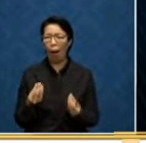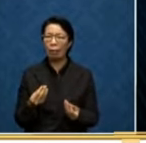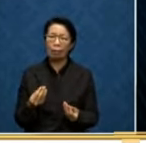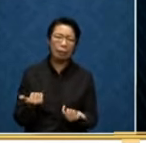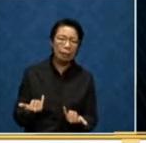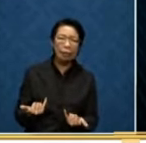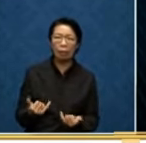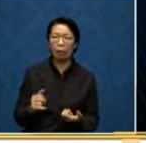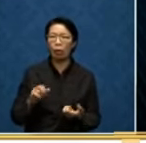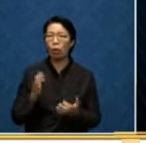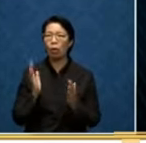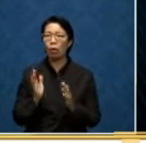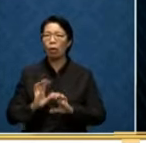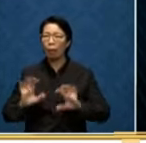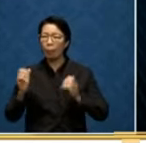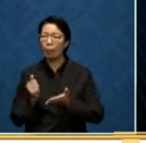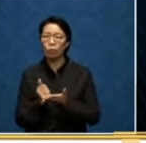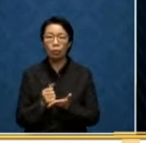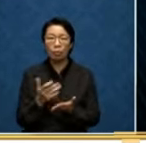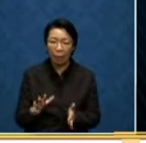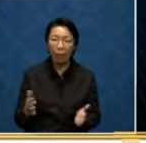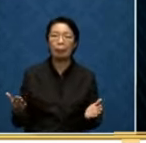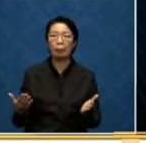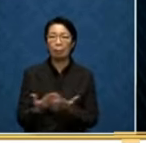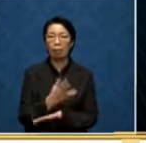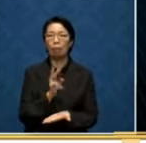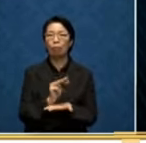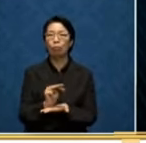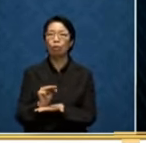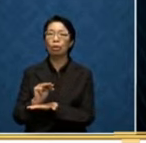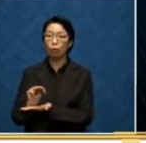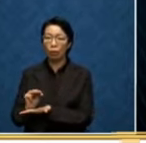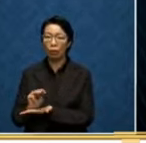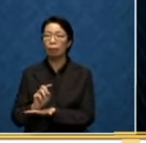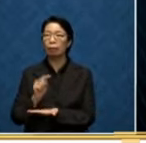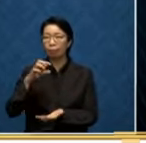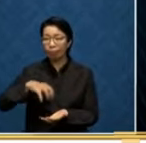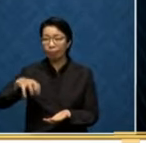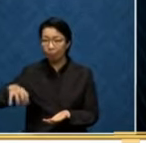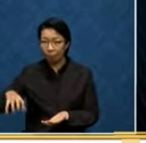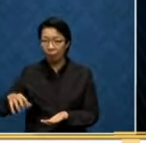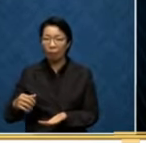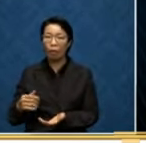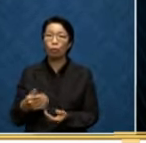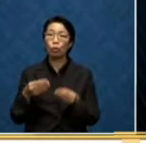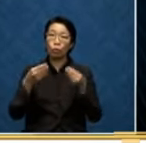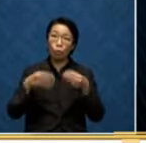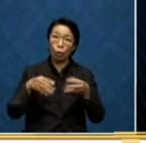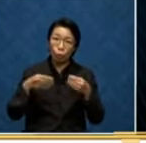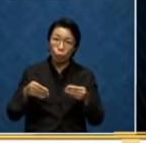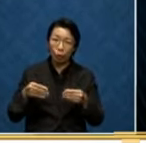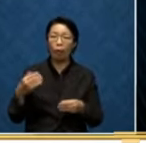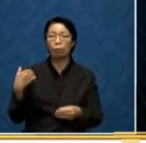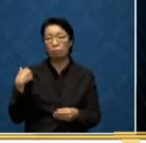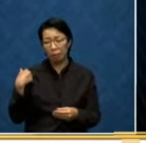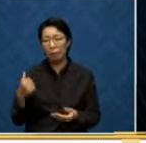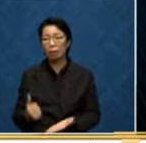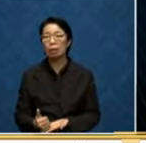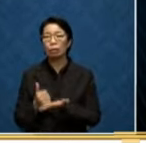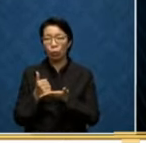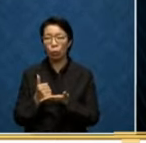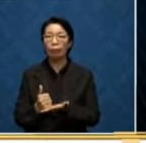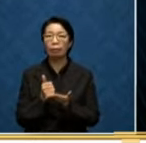าไปถึงได้ก็ต้องอาศัยมูลนิธิแม้แต่มูลนิธิกระจกเงาเราก็ได้ข่าว ว่ามี